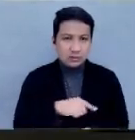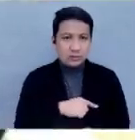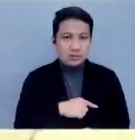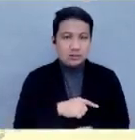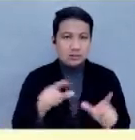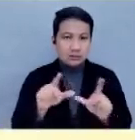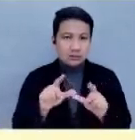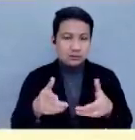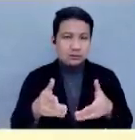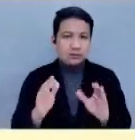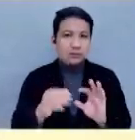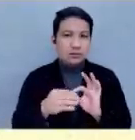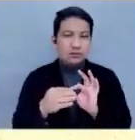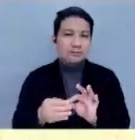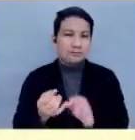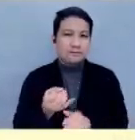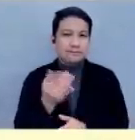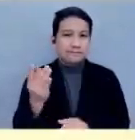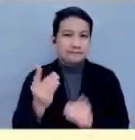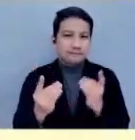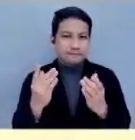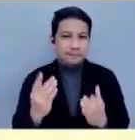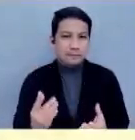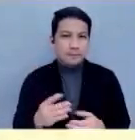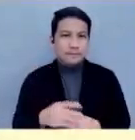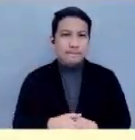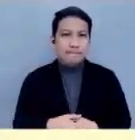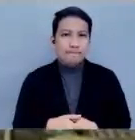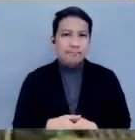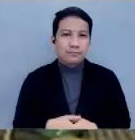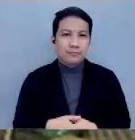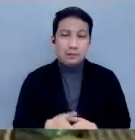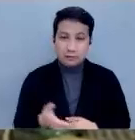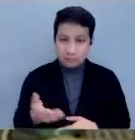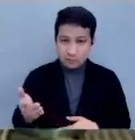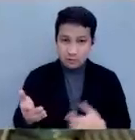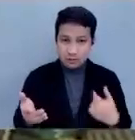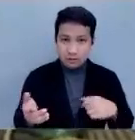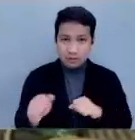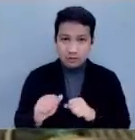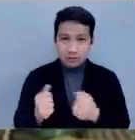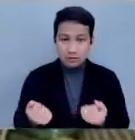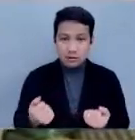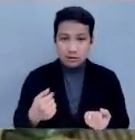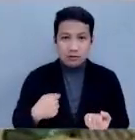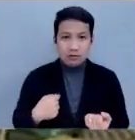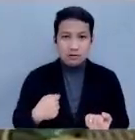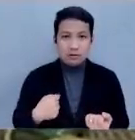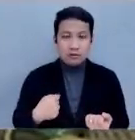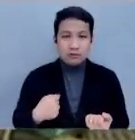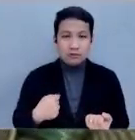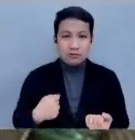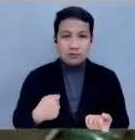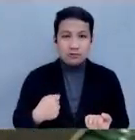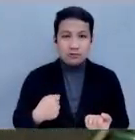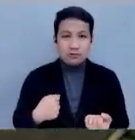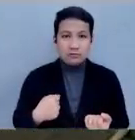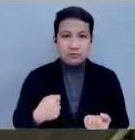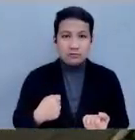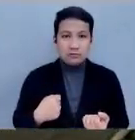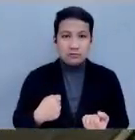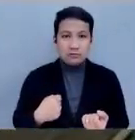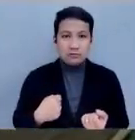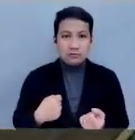Sabi naman ng ilang tsuper. Eh, paano naman kami pag galing na rin kami dyan eh. Sa